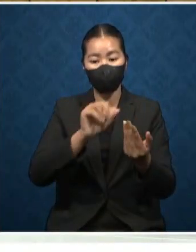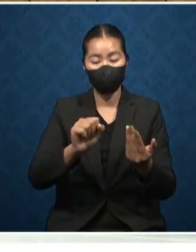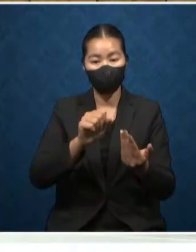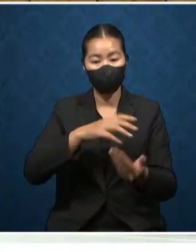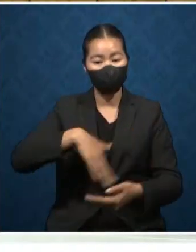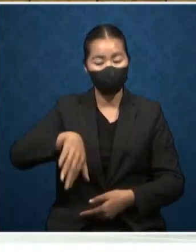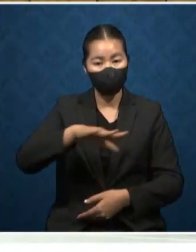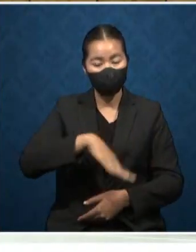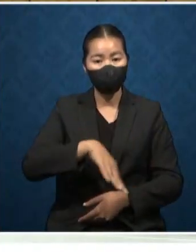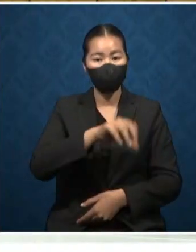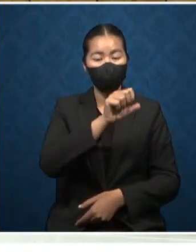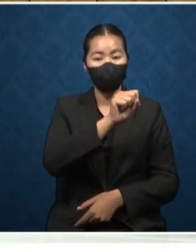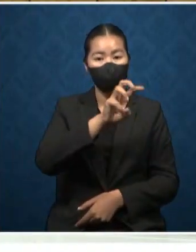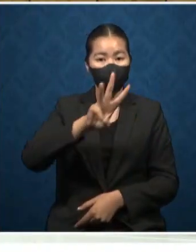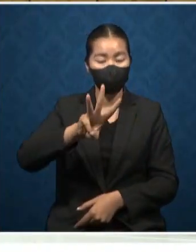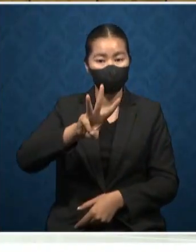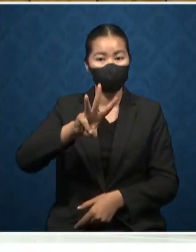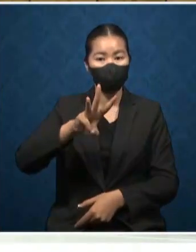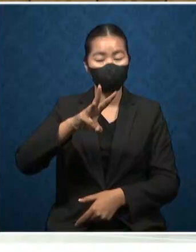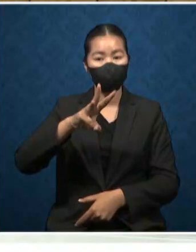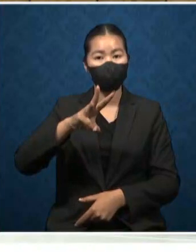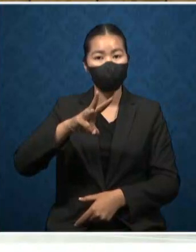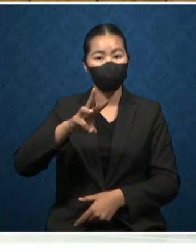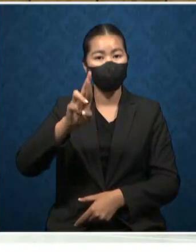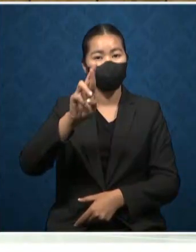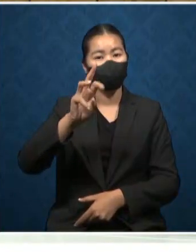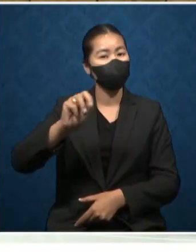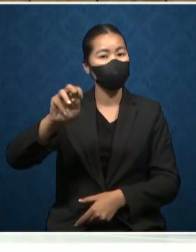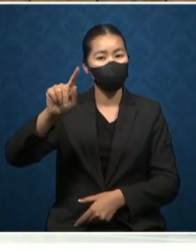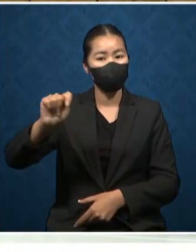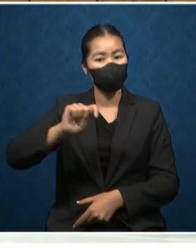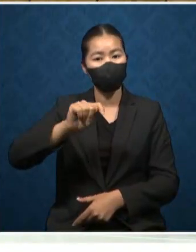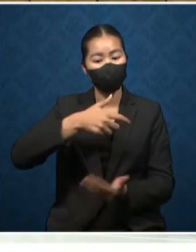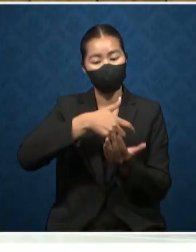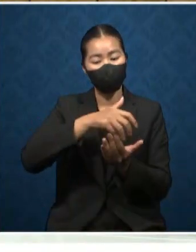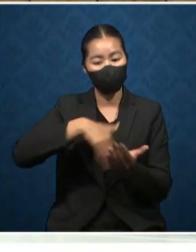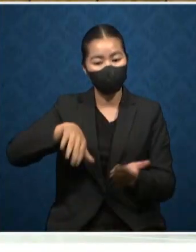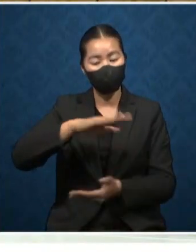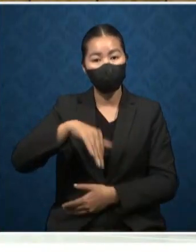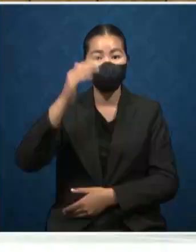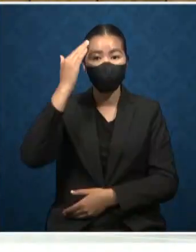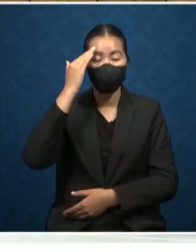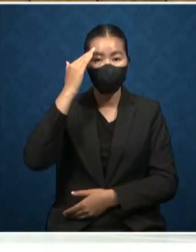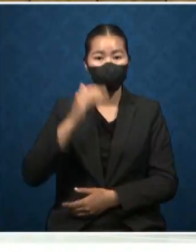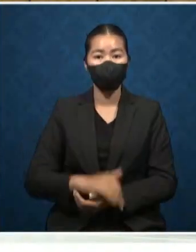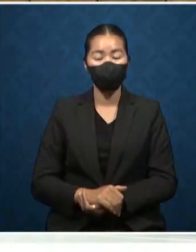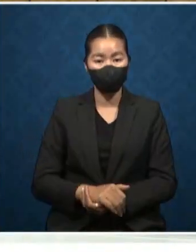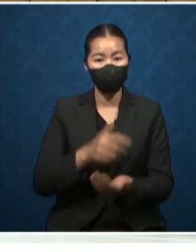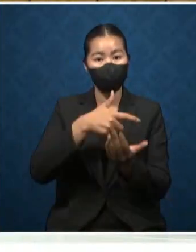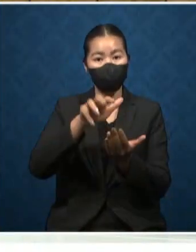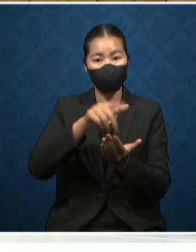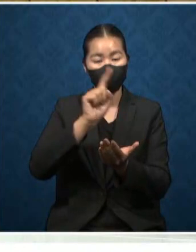วุฒิสภาคณะรัฐมนตรีโดยไม่ชักช้าขอเรียนว่าในปีงบประมาณพ.ศ